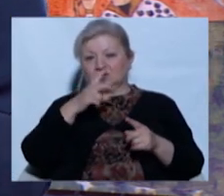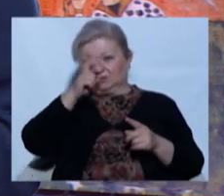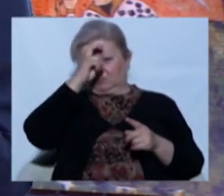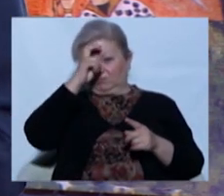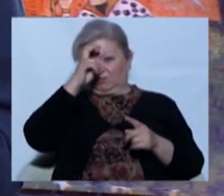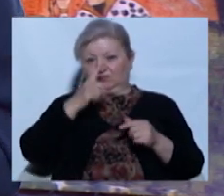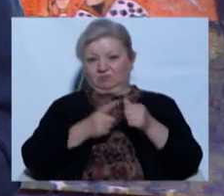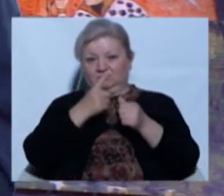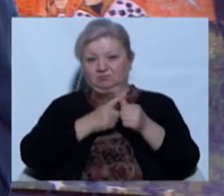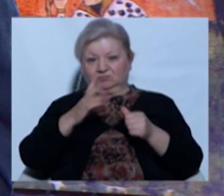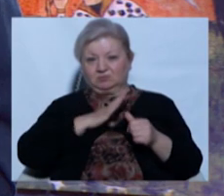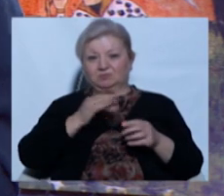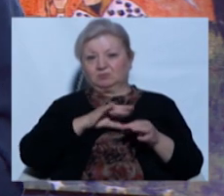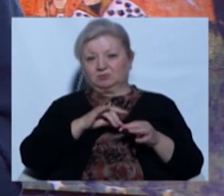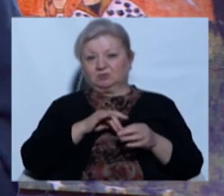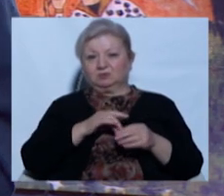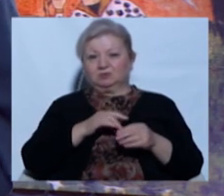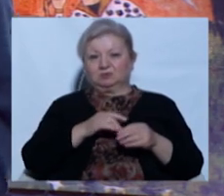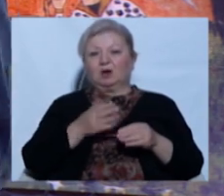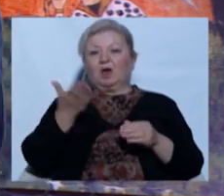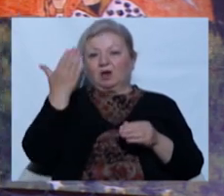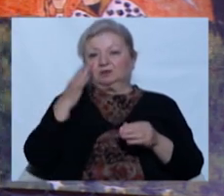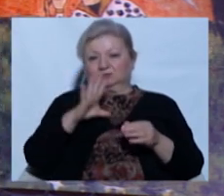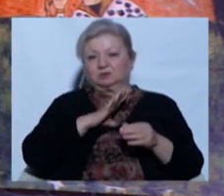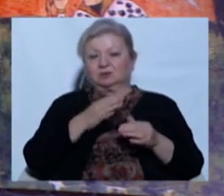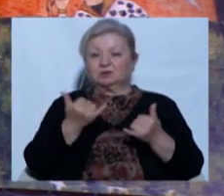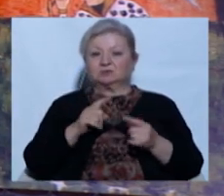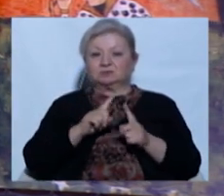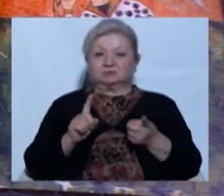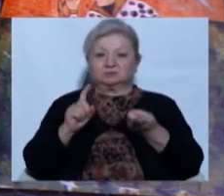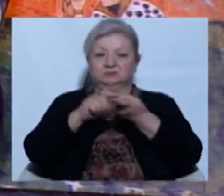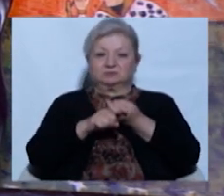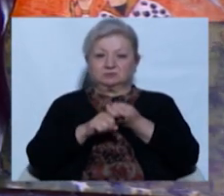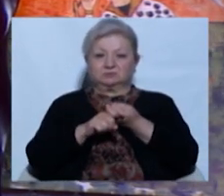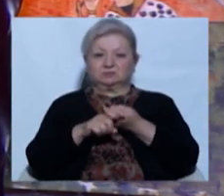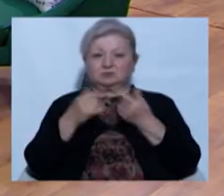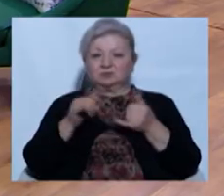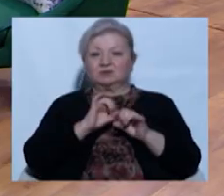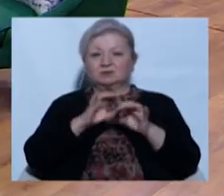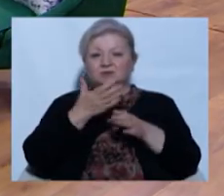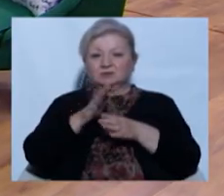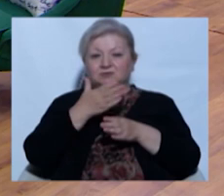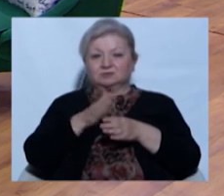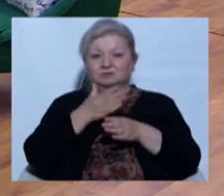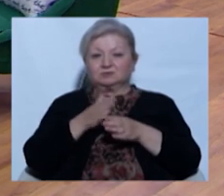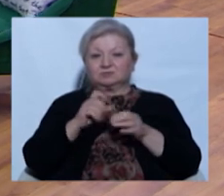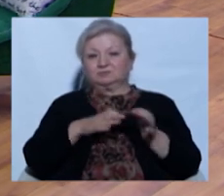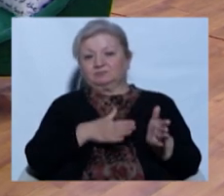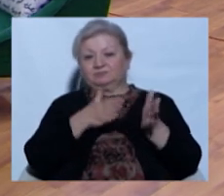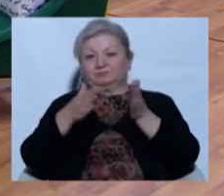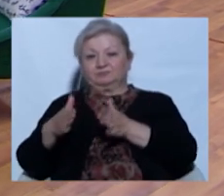ხანი რამდენიმე თვის განმავლობაში, მაგრამ მაინც. ეხლა რაც შეეხება, მე მინდა ნენელა